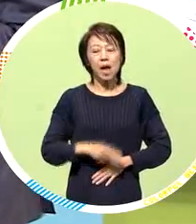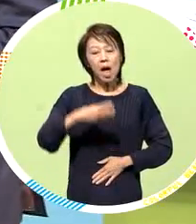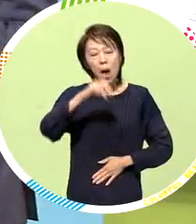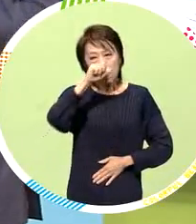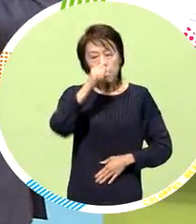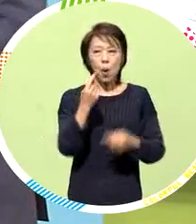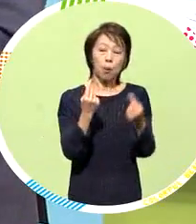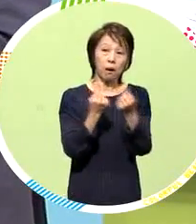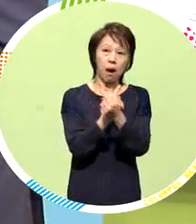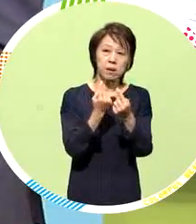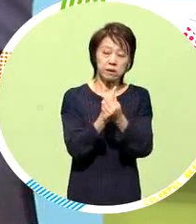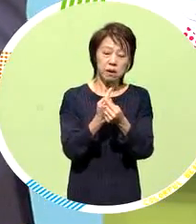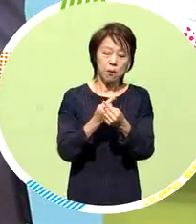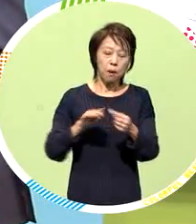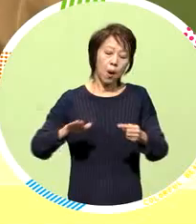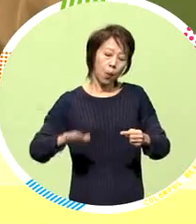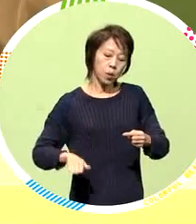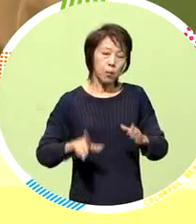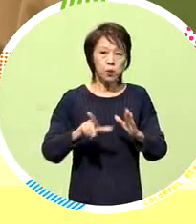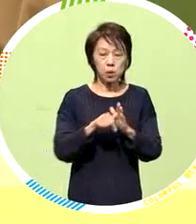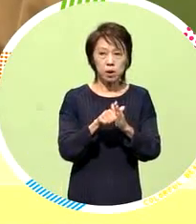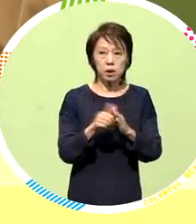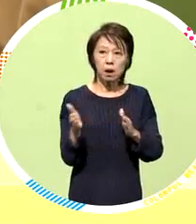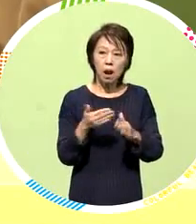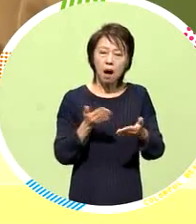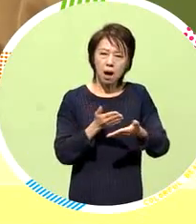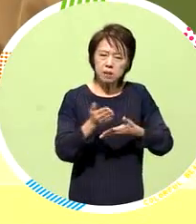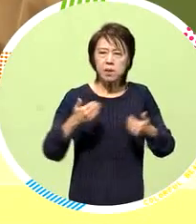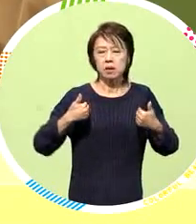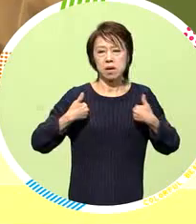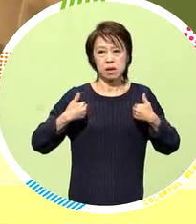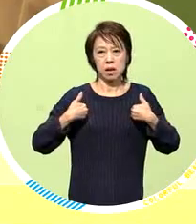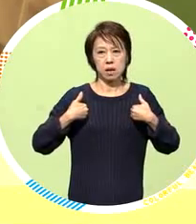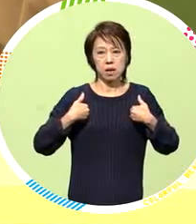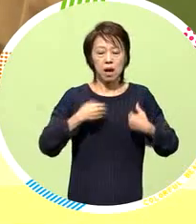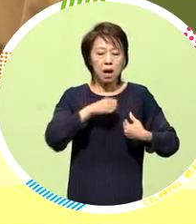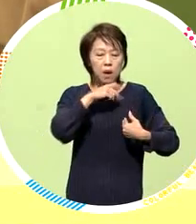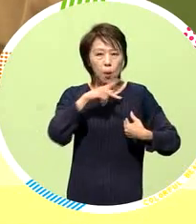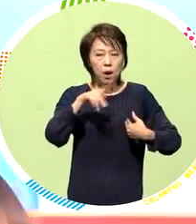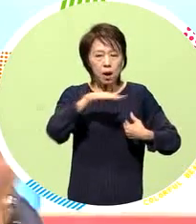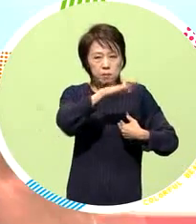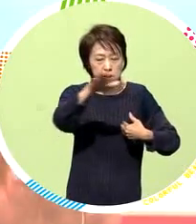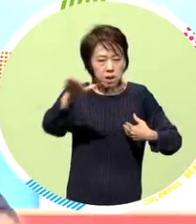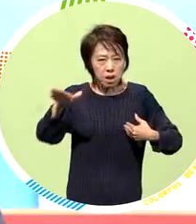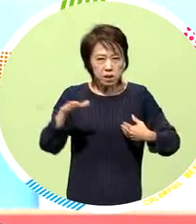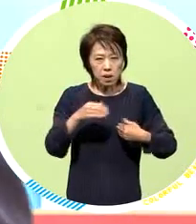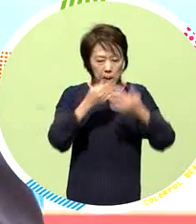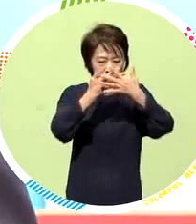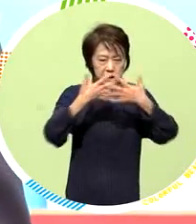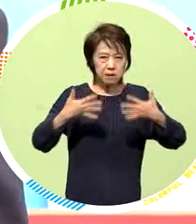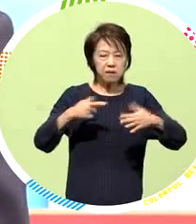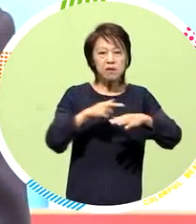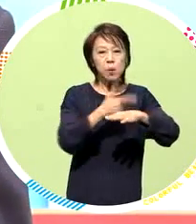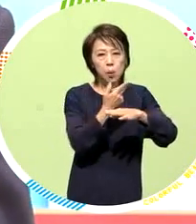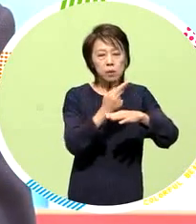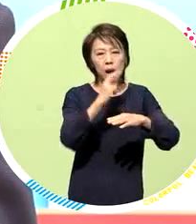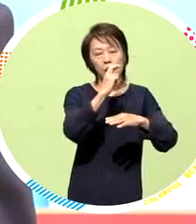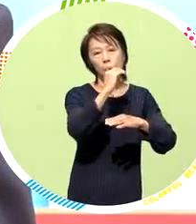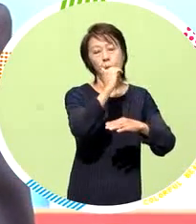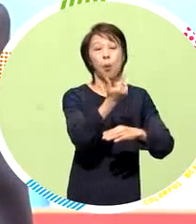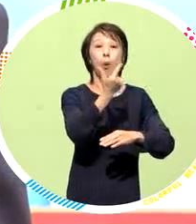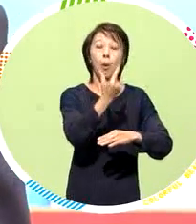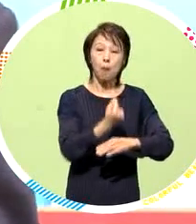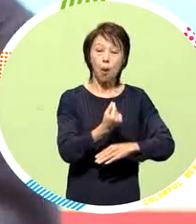改善これはもう子供の時代からやっていこううからまあこの高齢者の皆さん職場で認知症とかねロコモとか